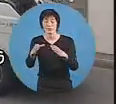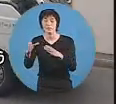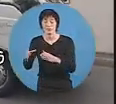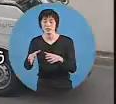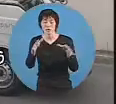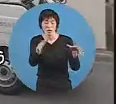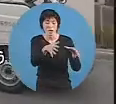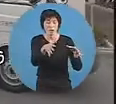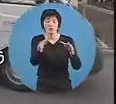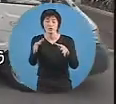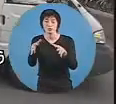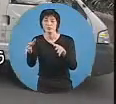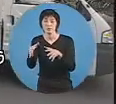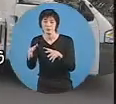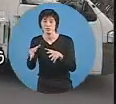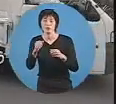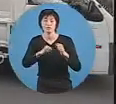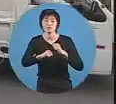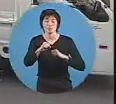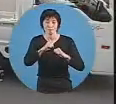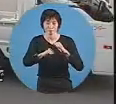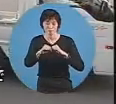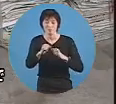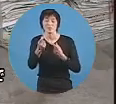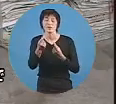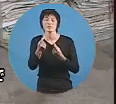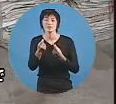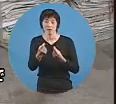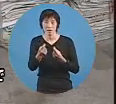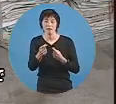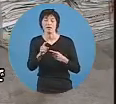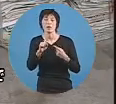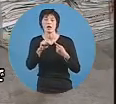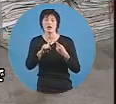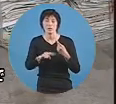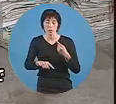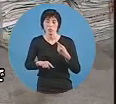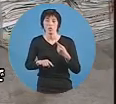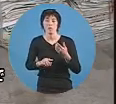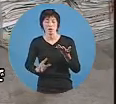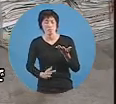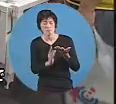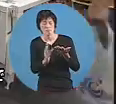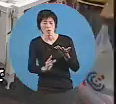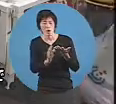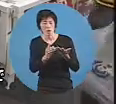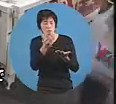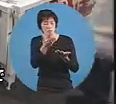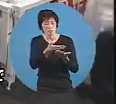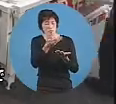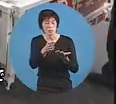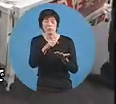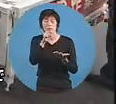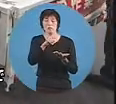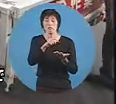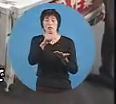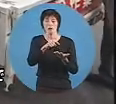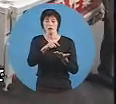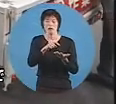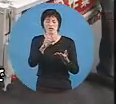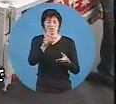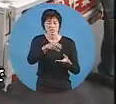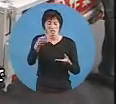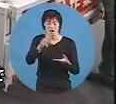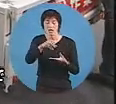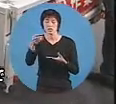収という地域の取り組みがございますけれども、この地域の集団回収と合わせて現在燃やされているゴ